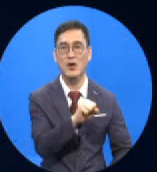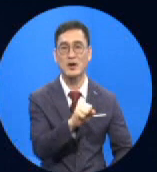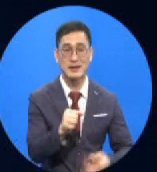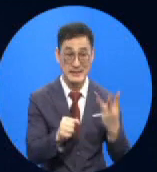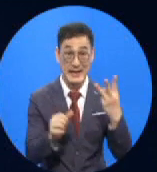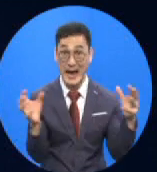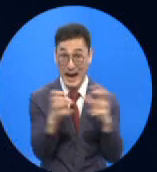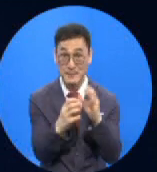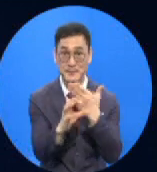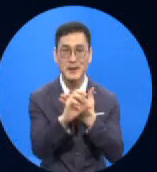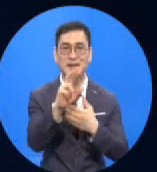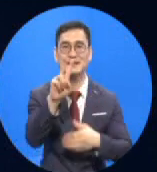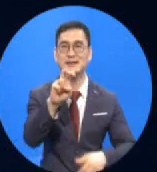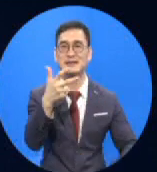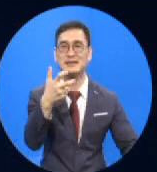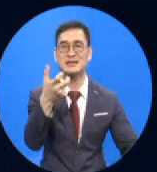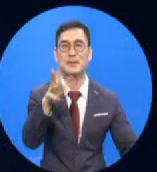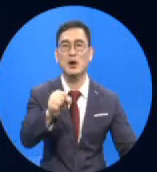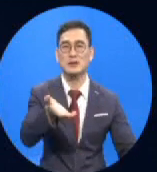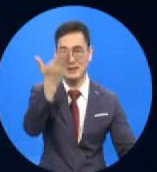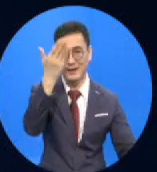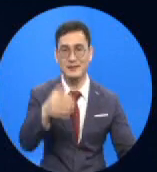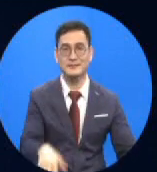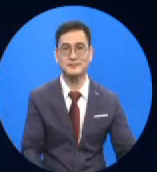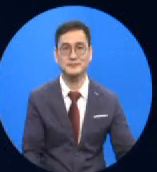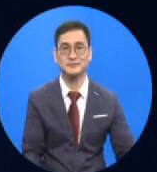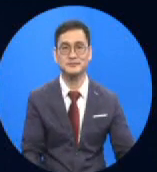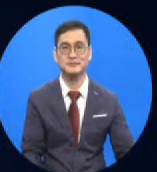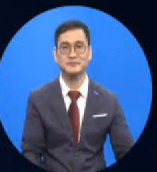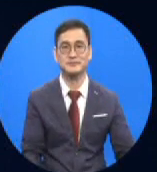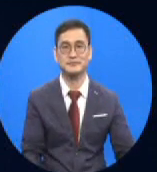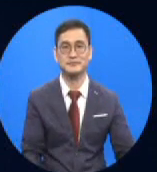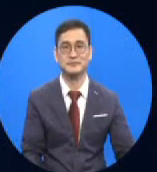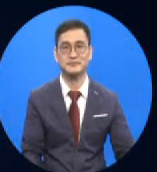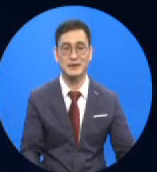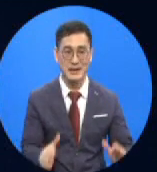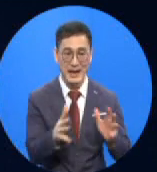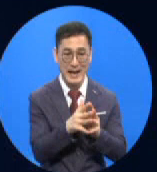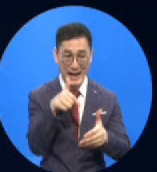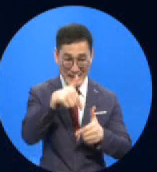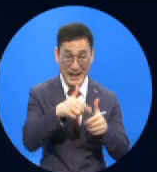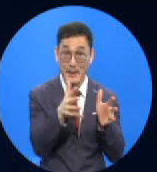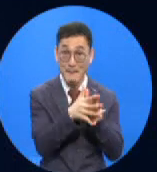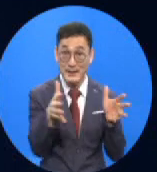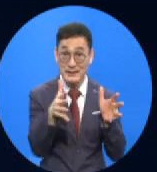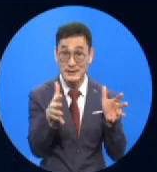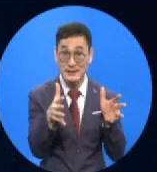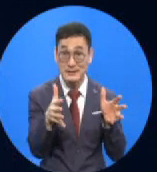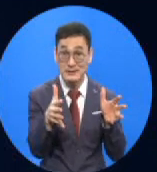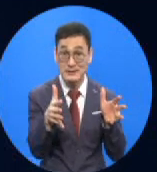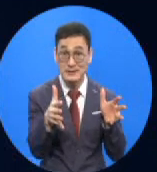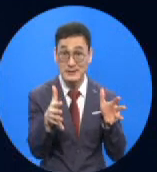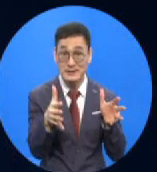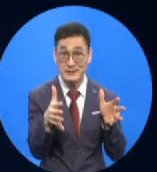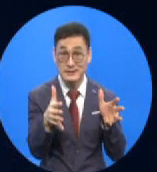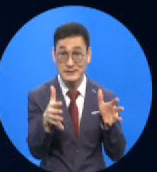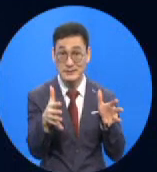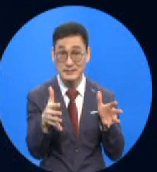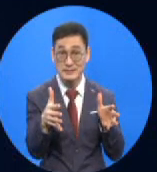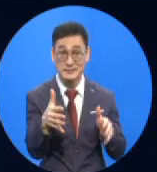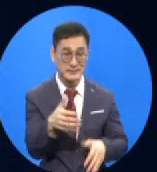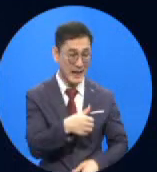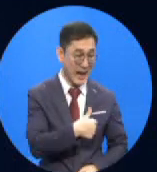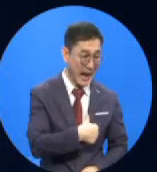에 이 부동산 자산가 에요 그런데 그중에 적재하는 비중이 니 10억에 강남 아파트를 2 차나 내게